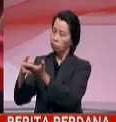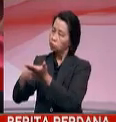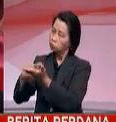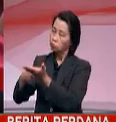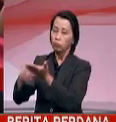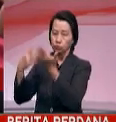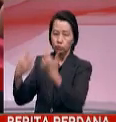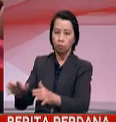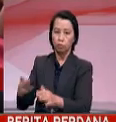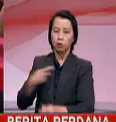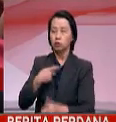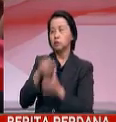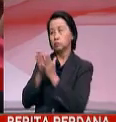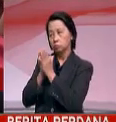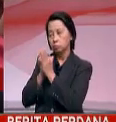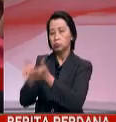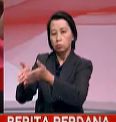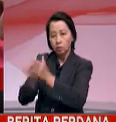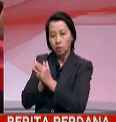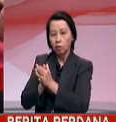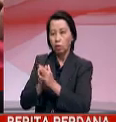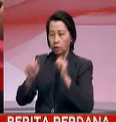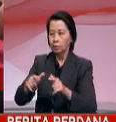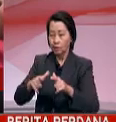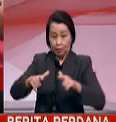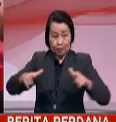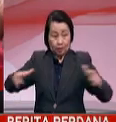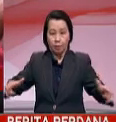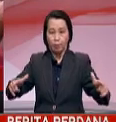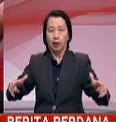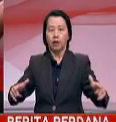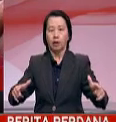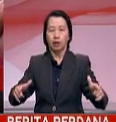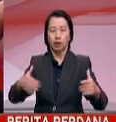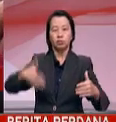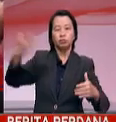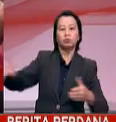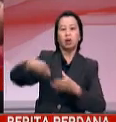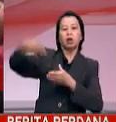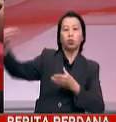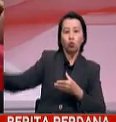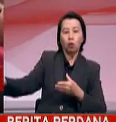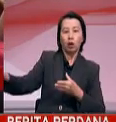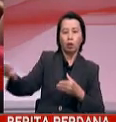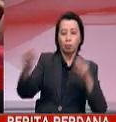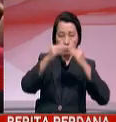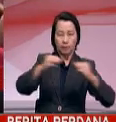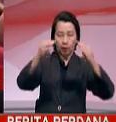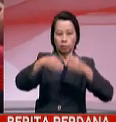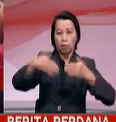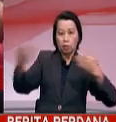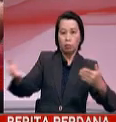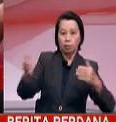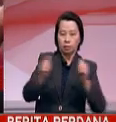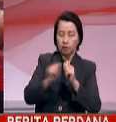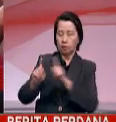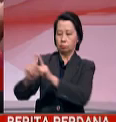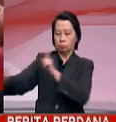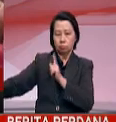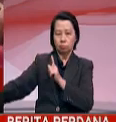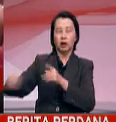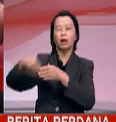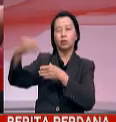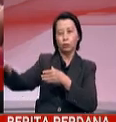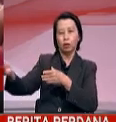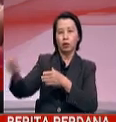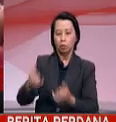di mana kita mohon supaya dia dilebarkan di sebelah luar masjid dengan penjarakan sosial, dan